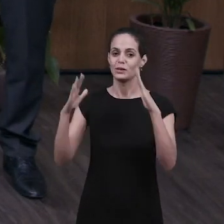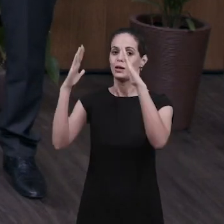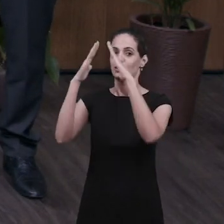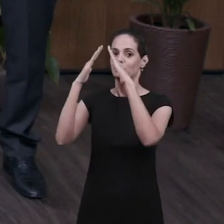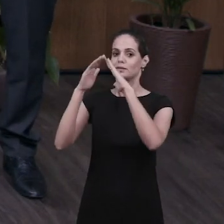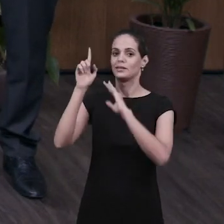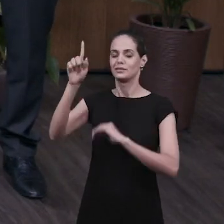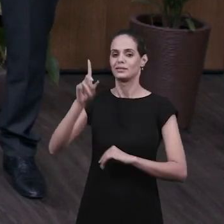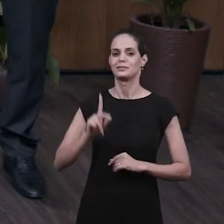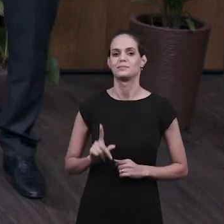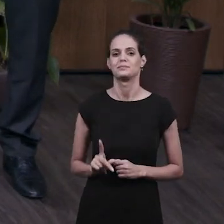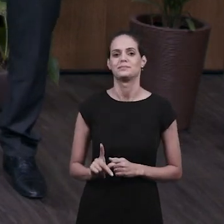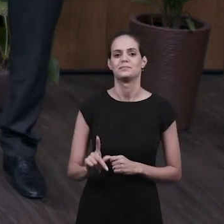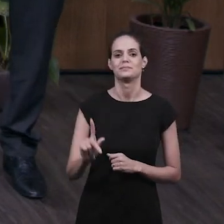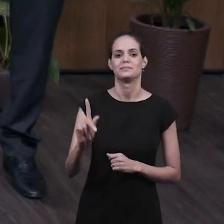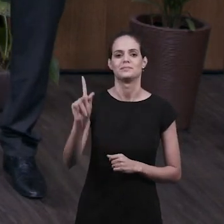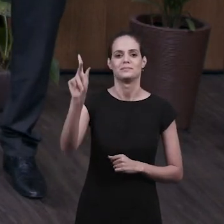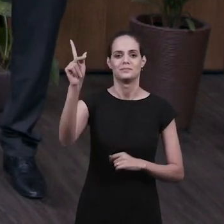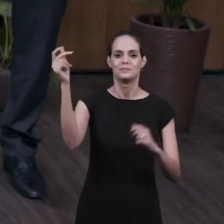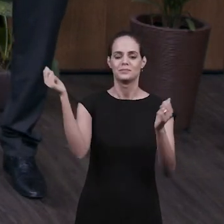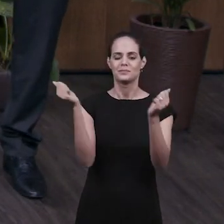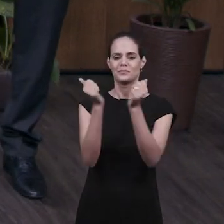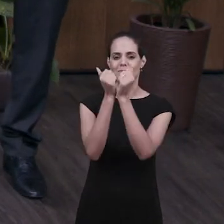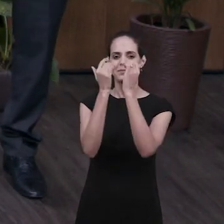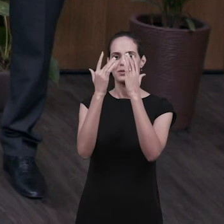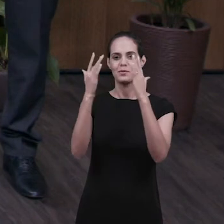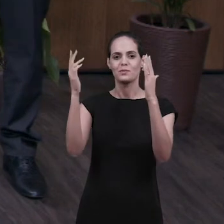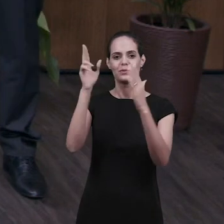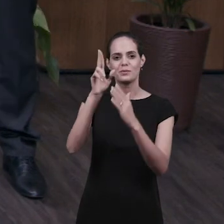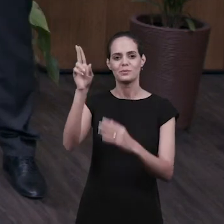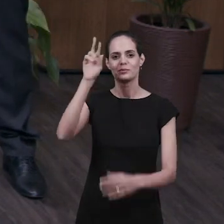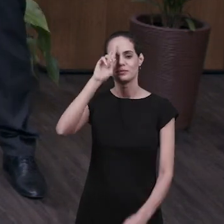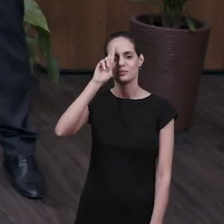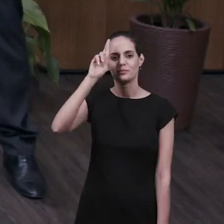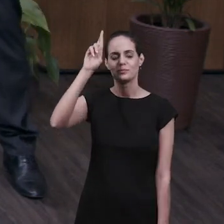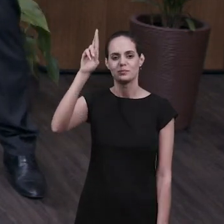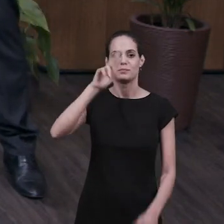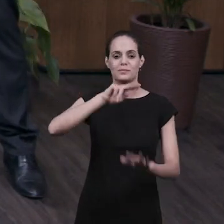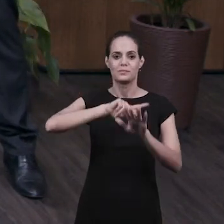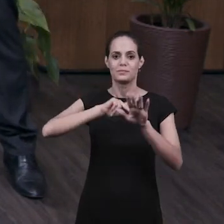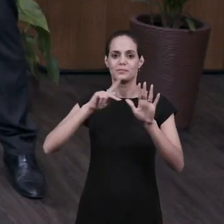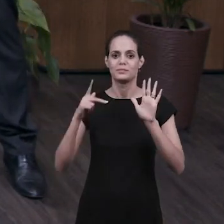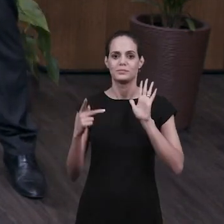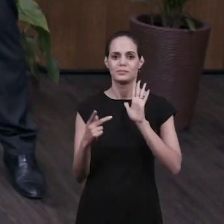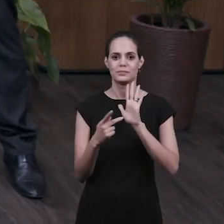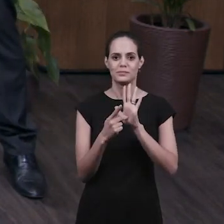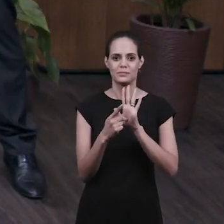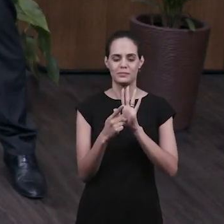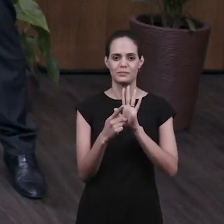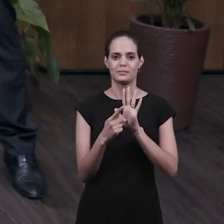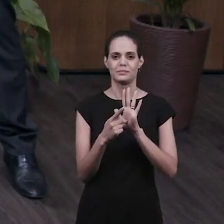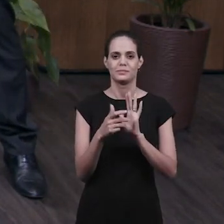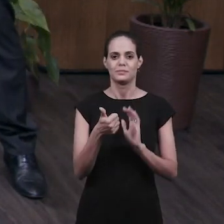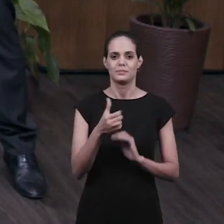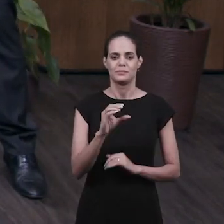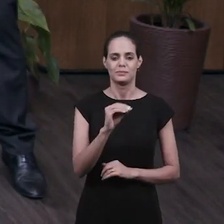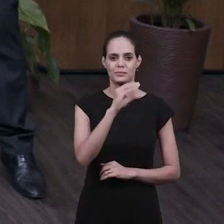habiter pour toute éternité. Gloire au nom du Seigneur. La parabole des 10